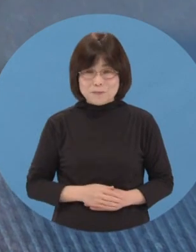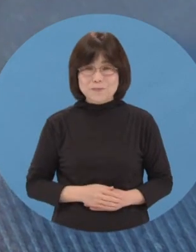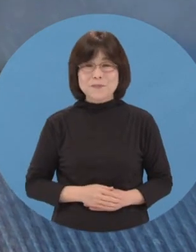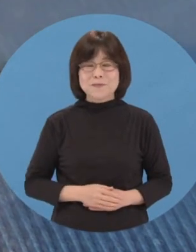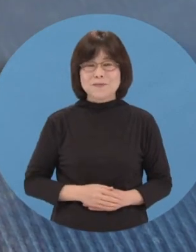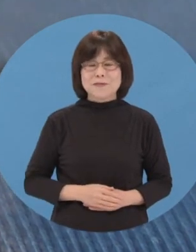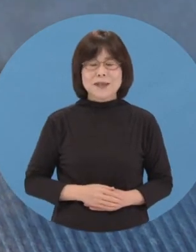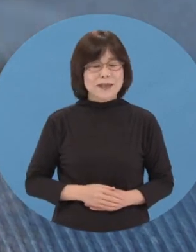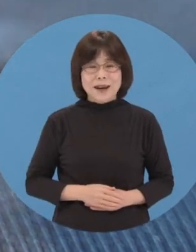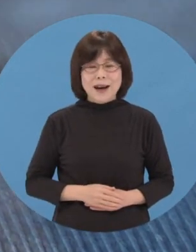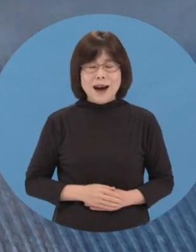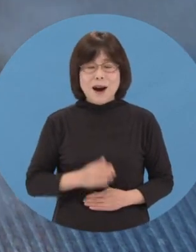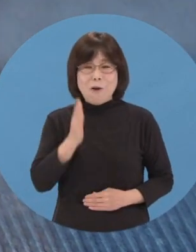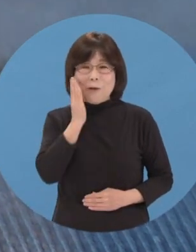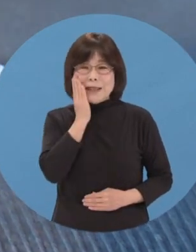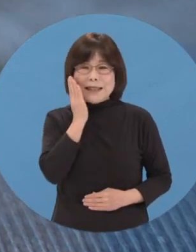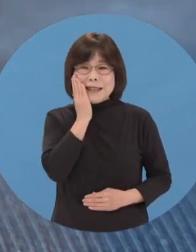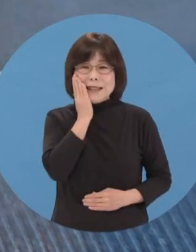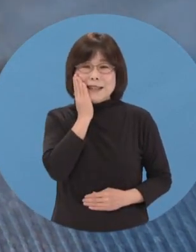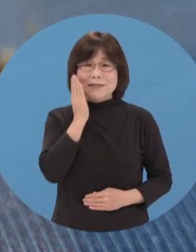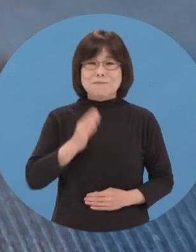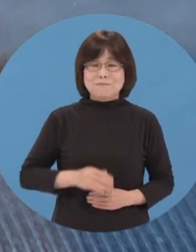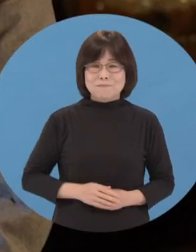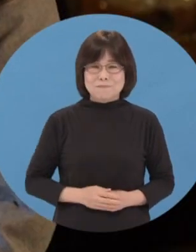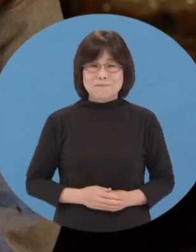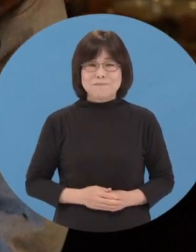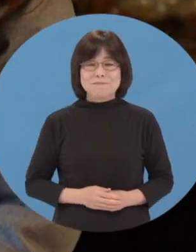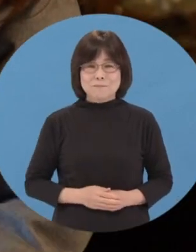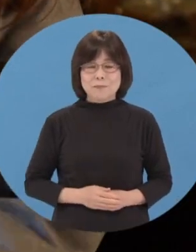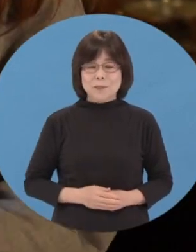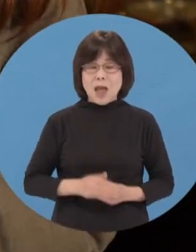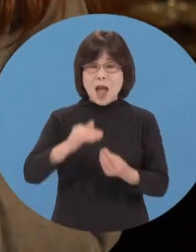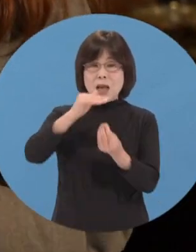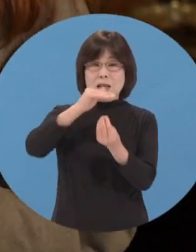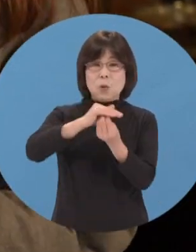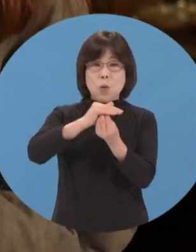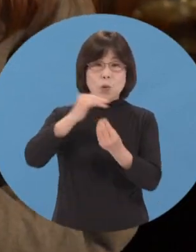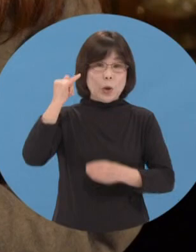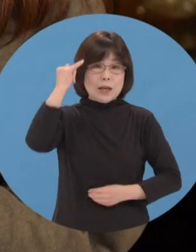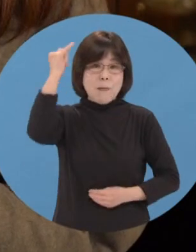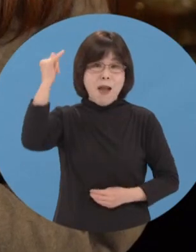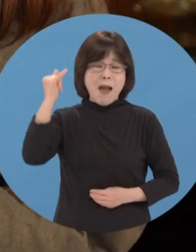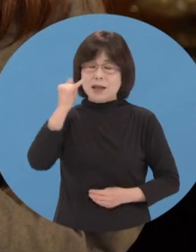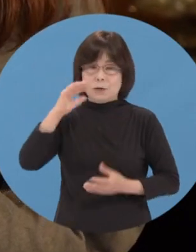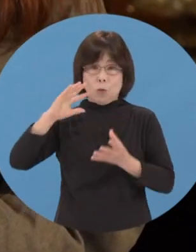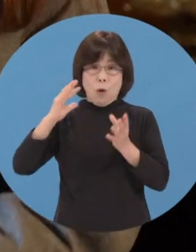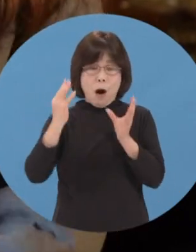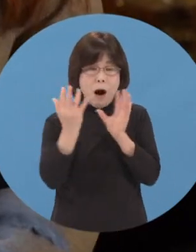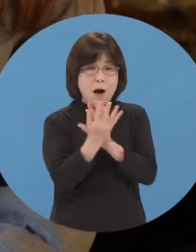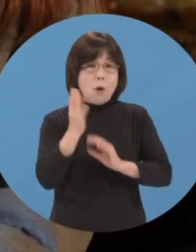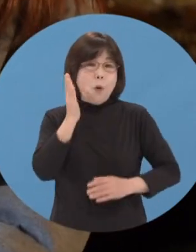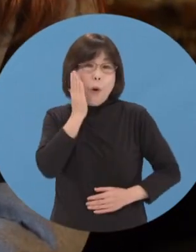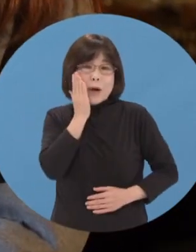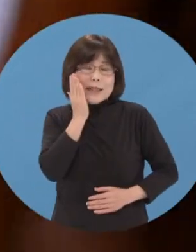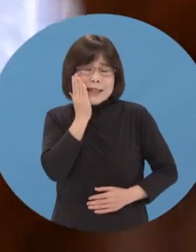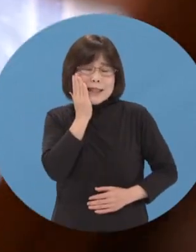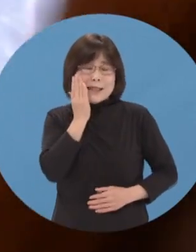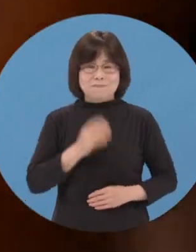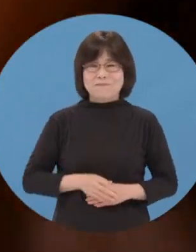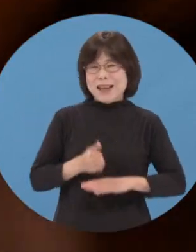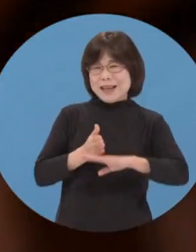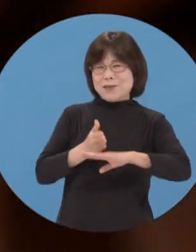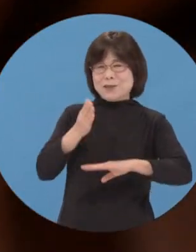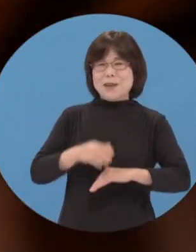ですけどおいしいですねなんかきのこの概念が変わるぐらい美味しかったですありがとうございますね